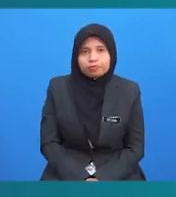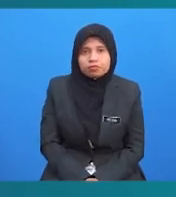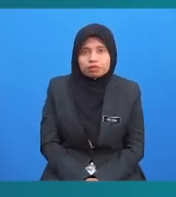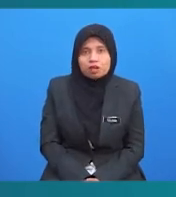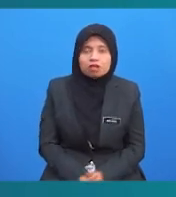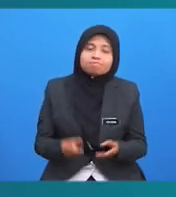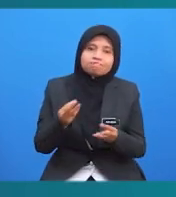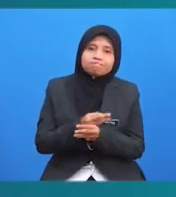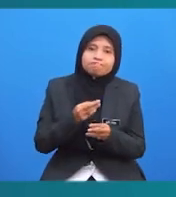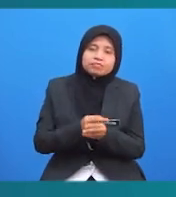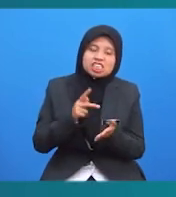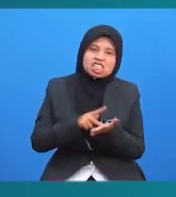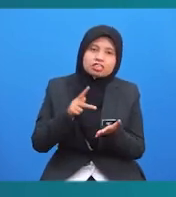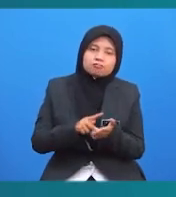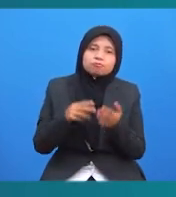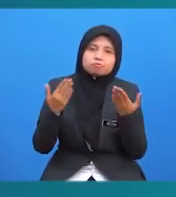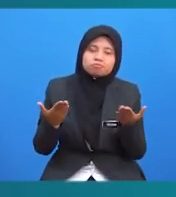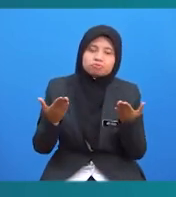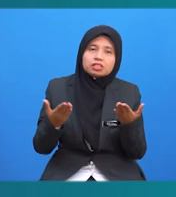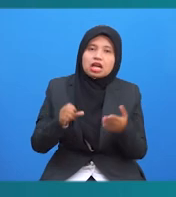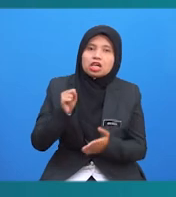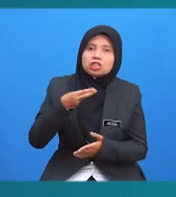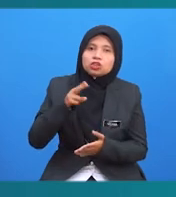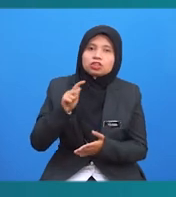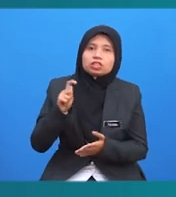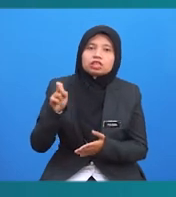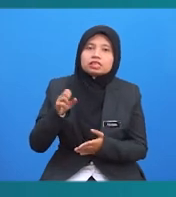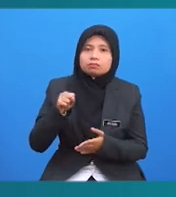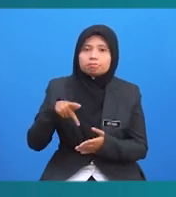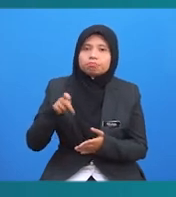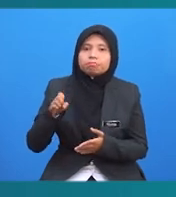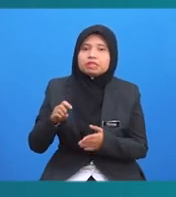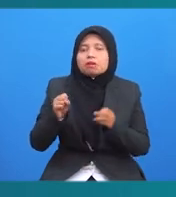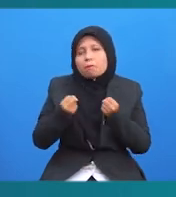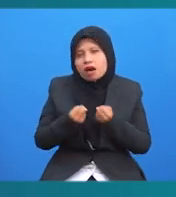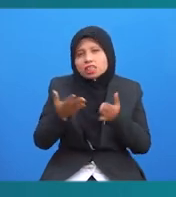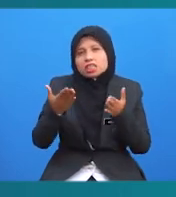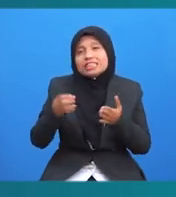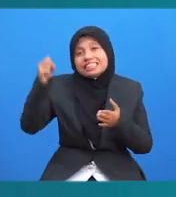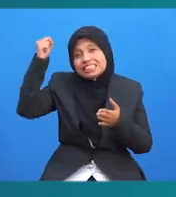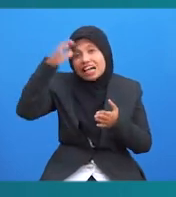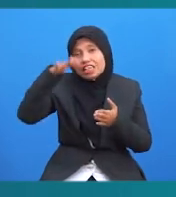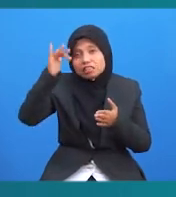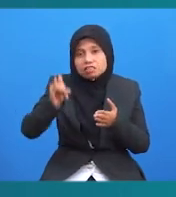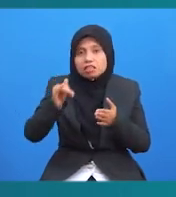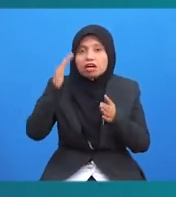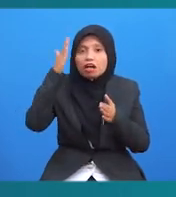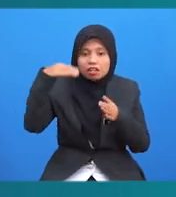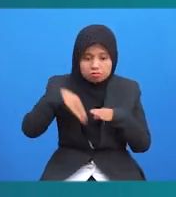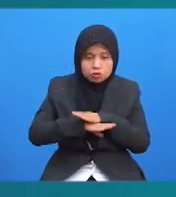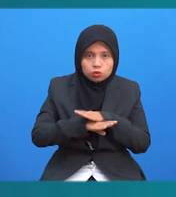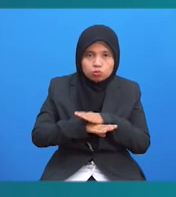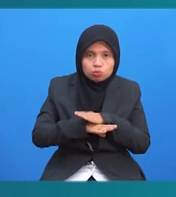Secara matematiknya, shutter speed perlahan bersamaan banyaknya cahaya yang akan masuk,